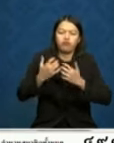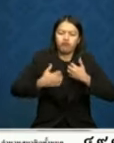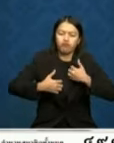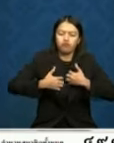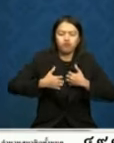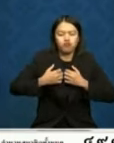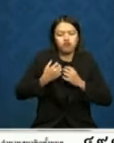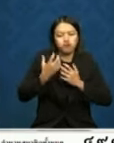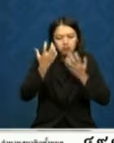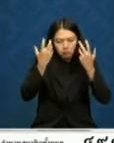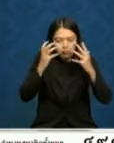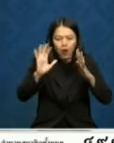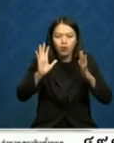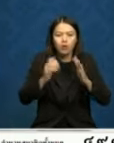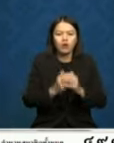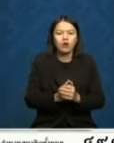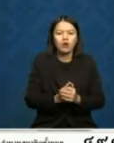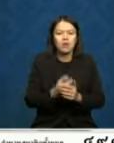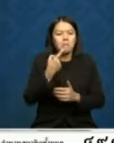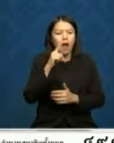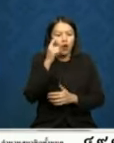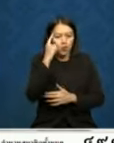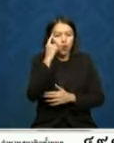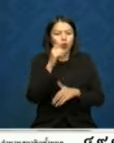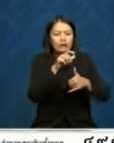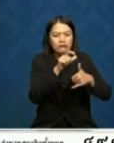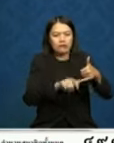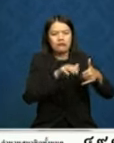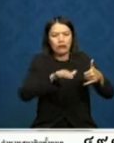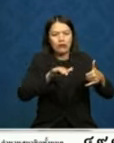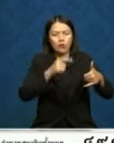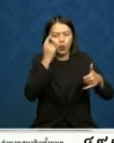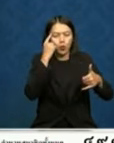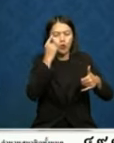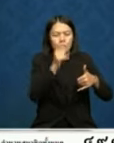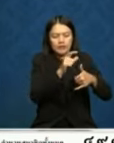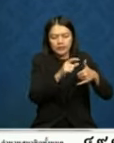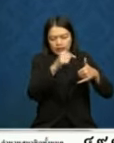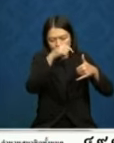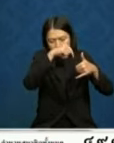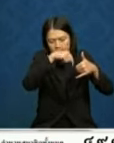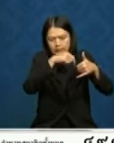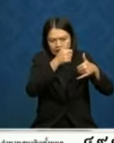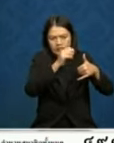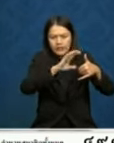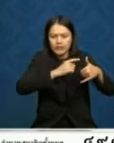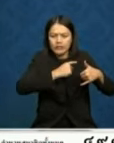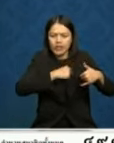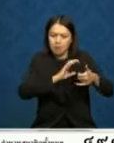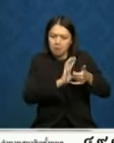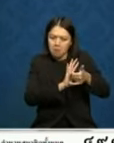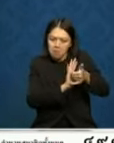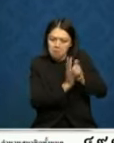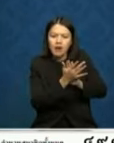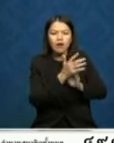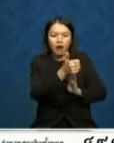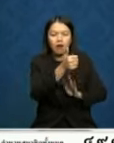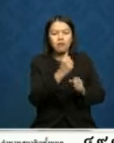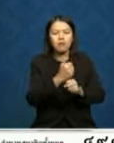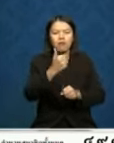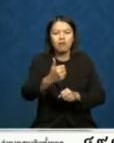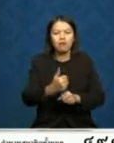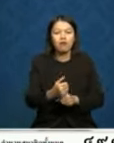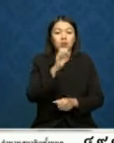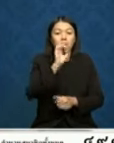ค่คำแบบนี้ครับที่ประมวลรู้เลยว่าเด็กคนนี้เขายังมีข้อดีที่ฟื้นฟูได้ฉะนั้นในกรณีที่ผมพูดเหล่